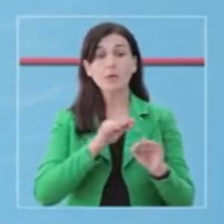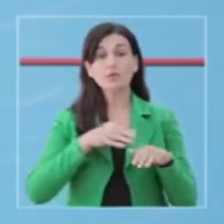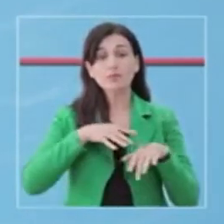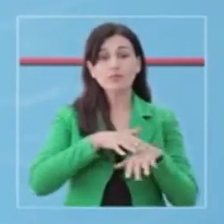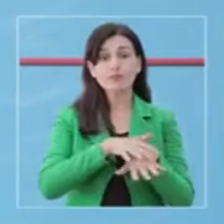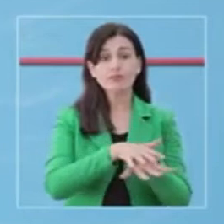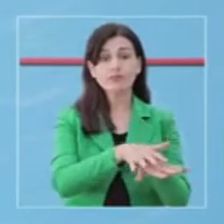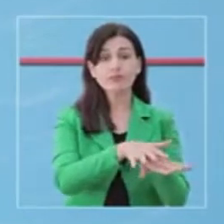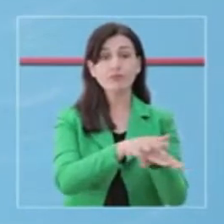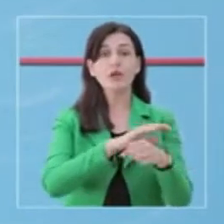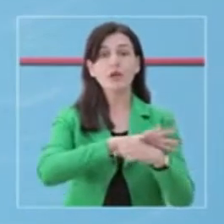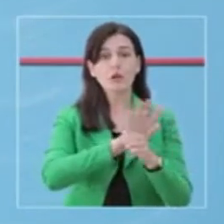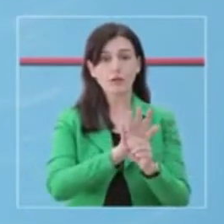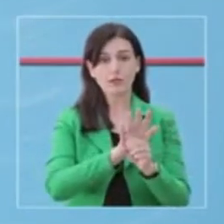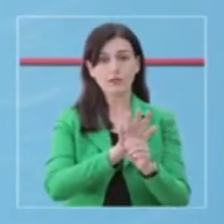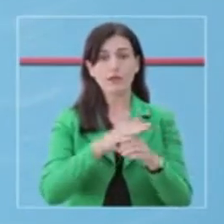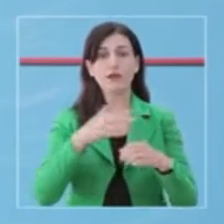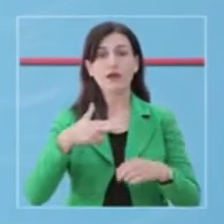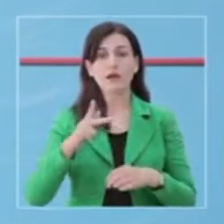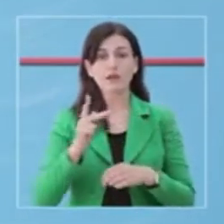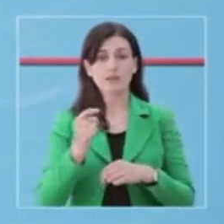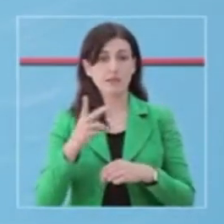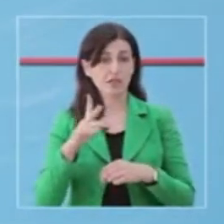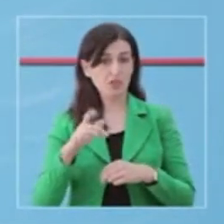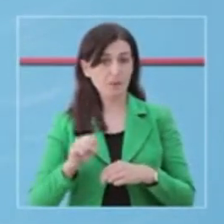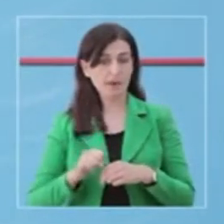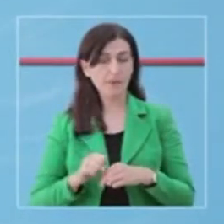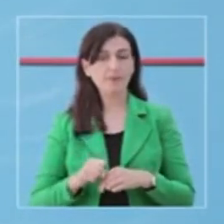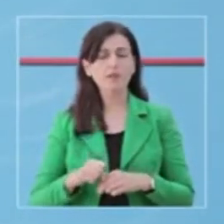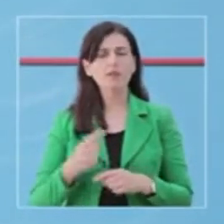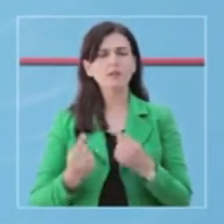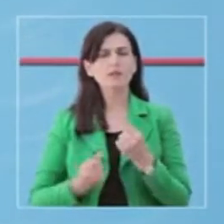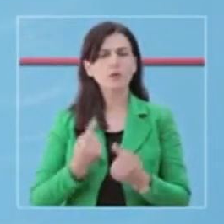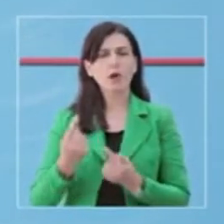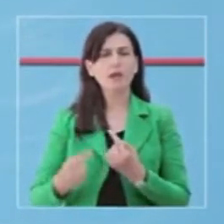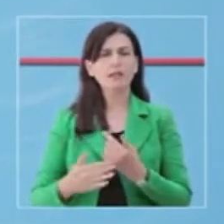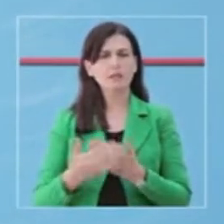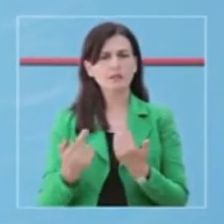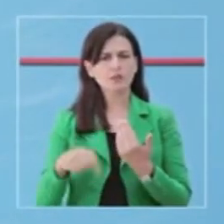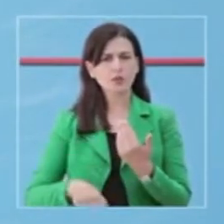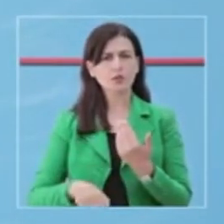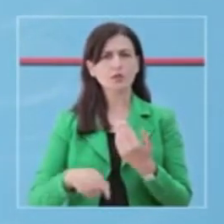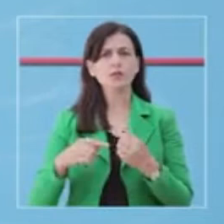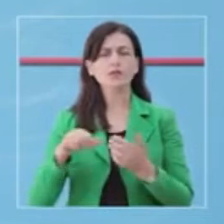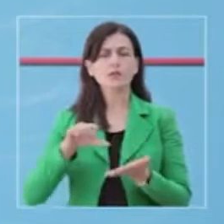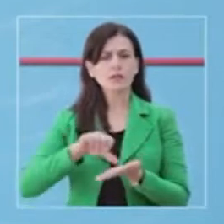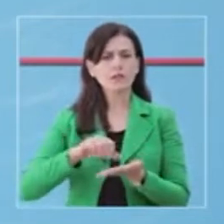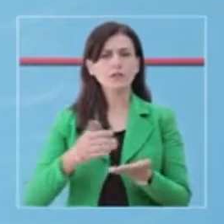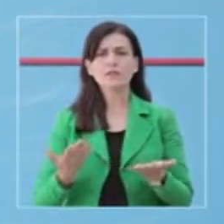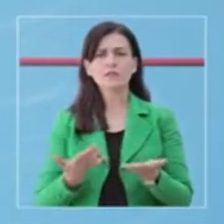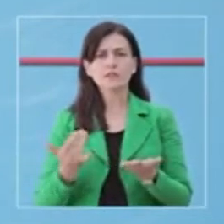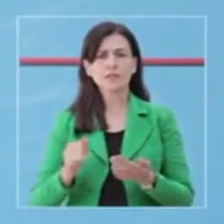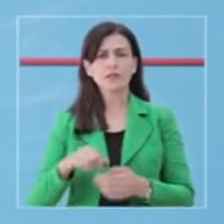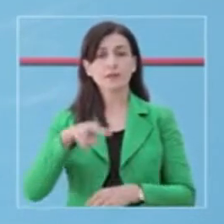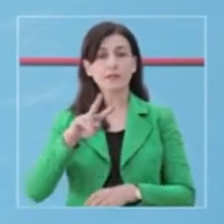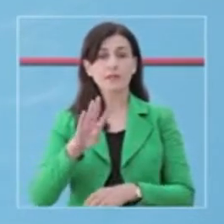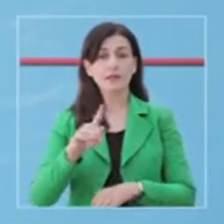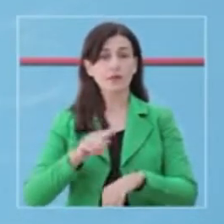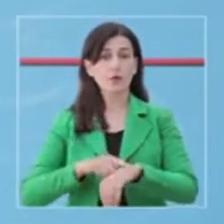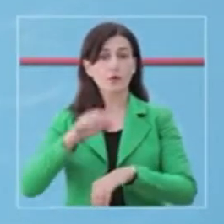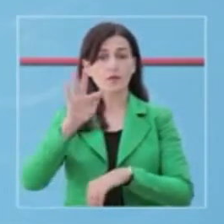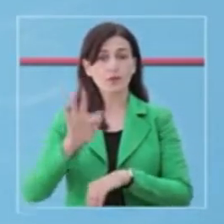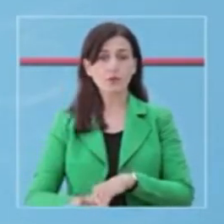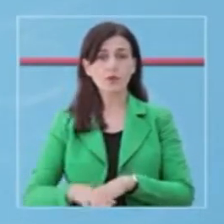e infeksionit. Ju informojmë për situatën epidemiologjike në vend. Gjatë 24 orëve të fundit janë